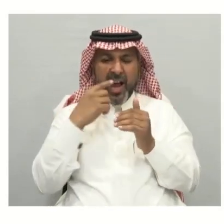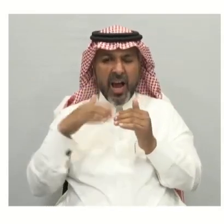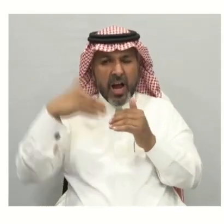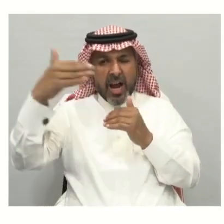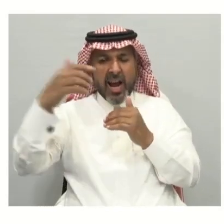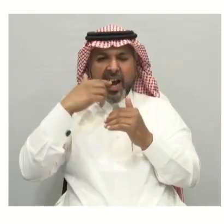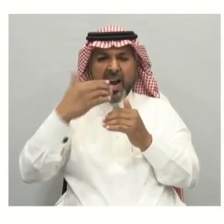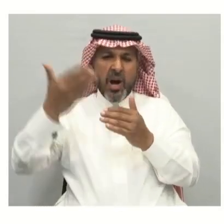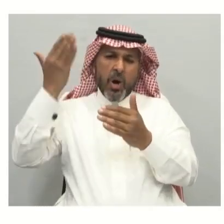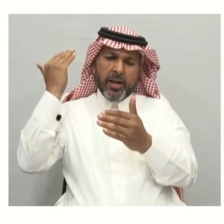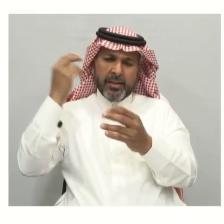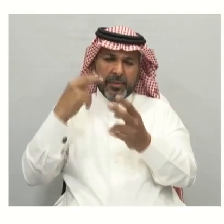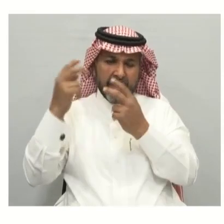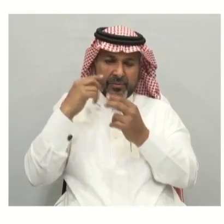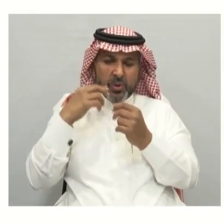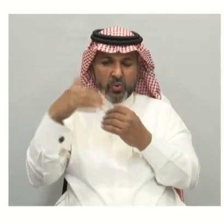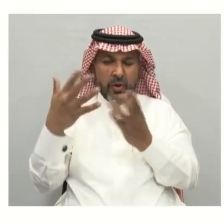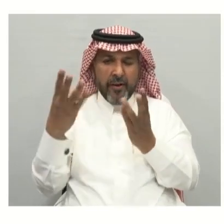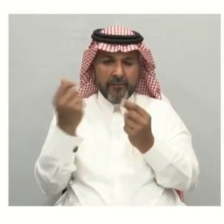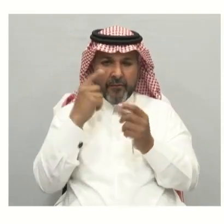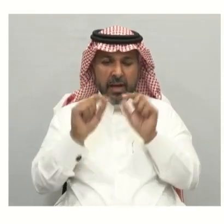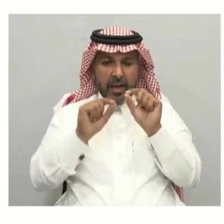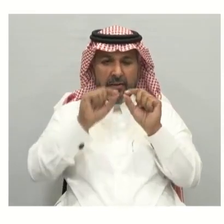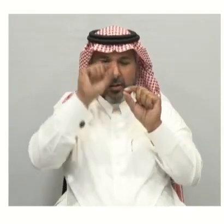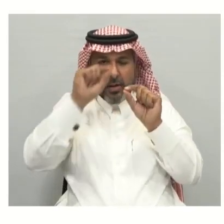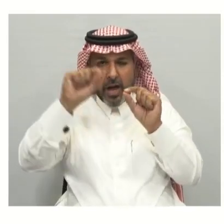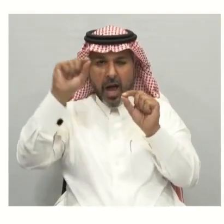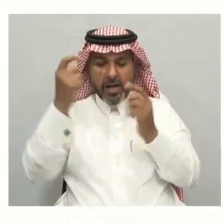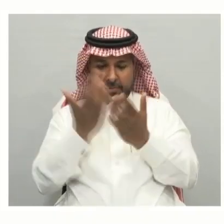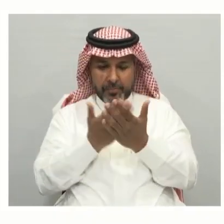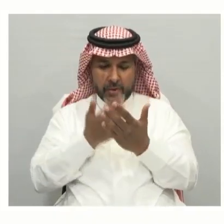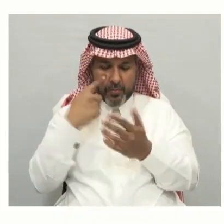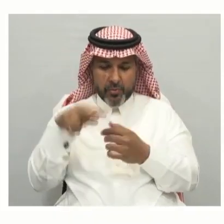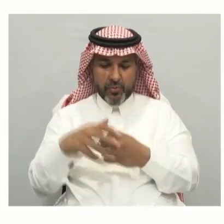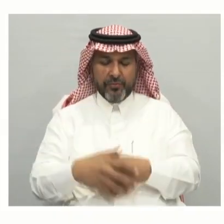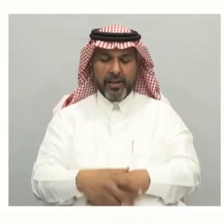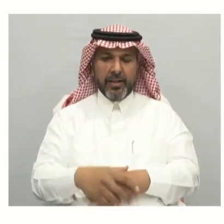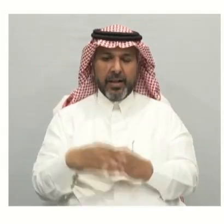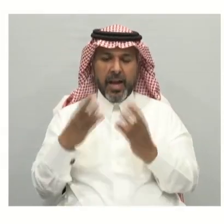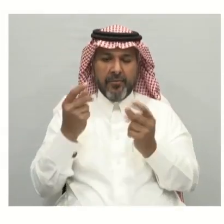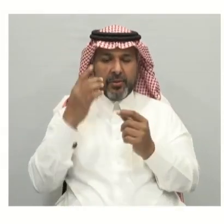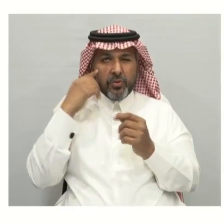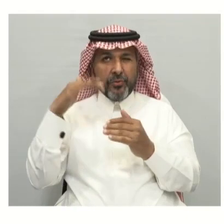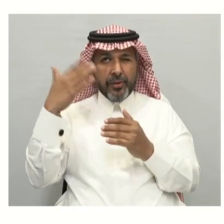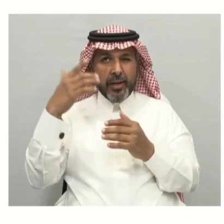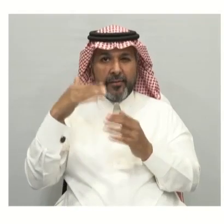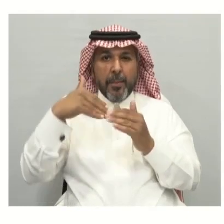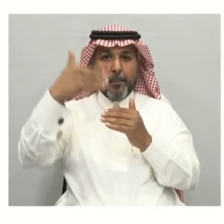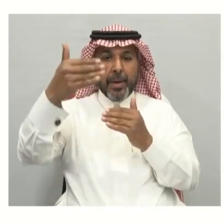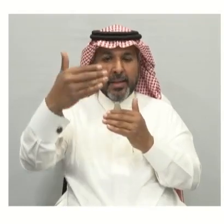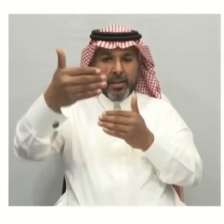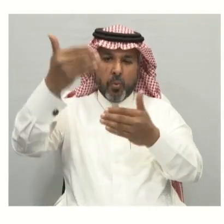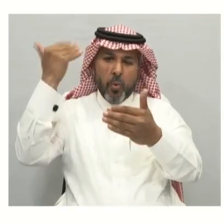التمثيل بالخطوط طريقه جيده لعرض التغيرات في البيانات عبر الزمن كما يمكن استعماله